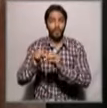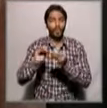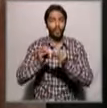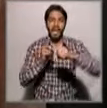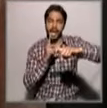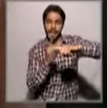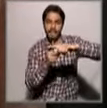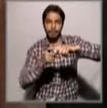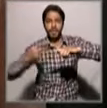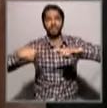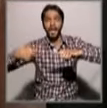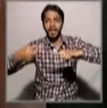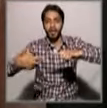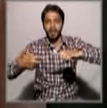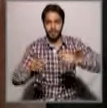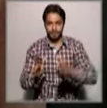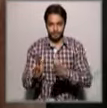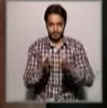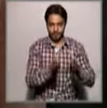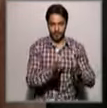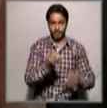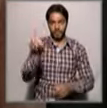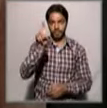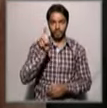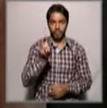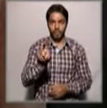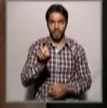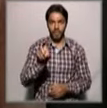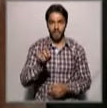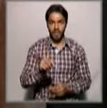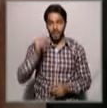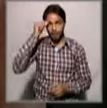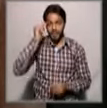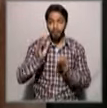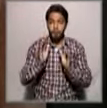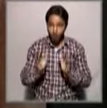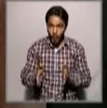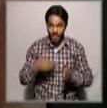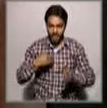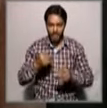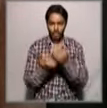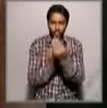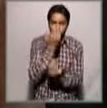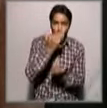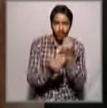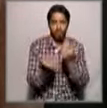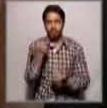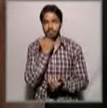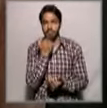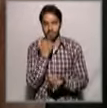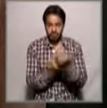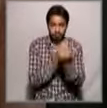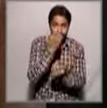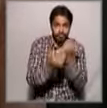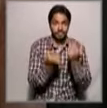جاري تمام. هل التيمم يصلي به الإنسان جميع الصلوات غير أن ينتقد وضوءه، يعني يتيمم